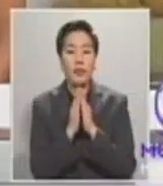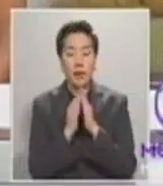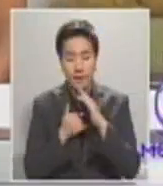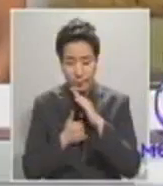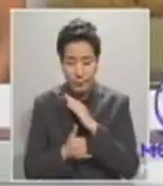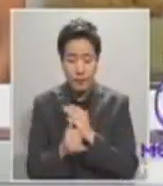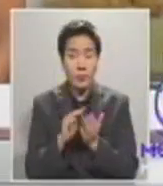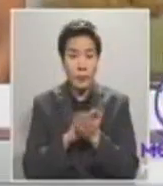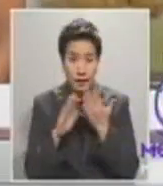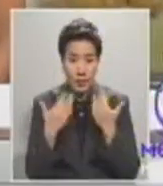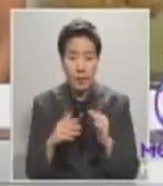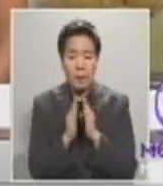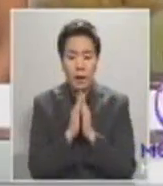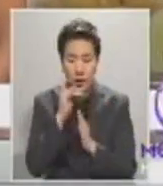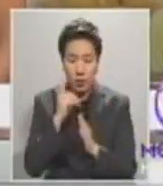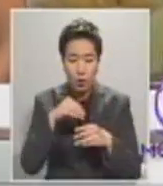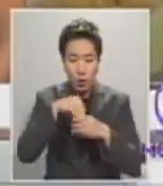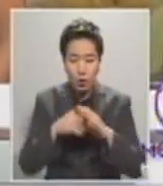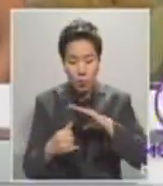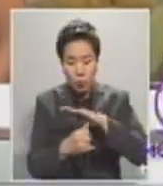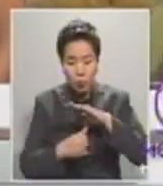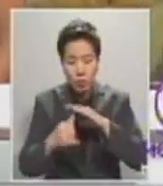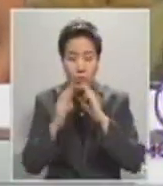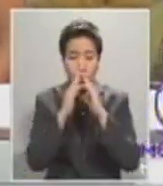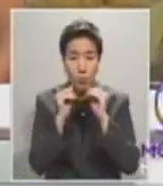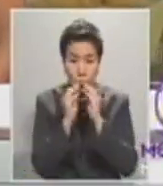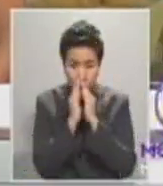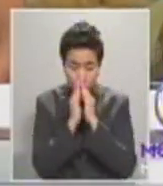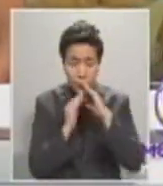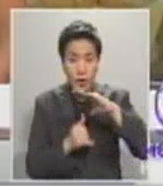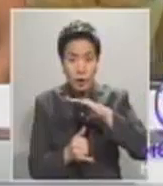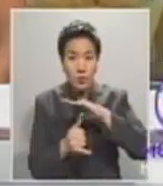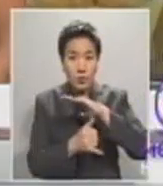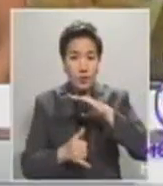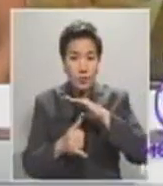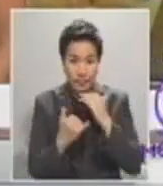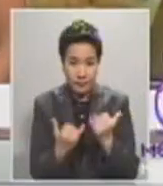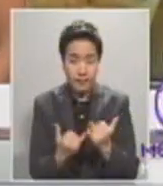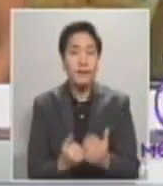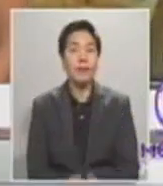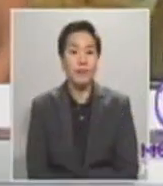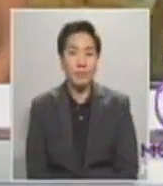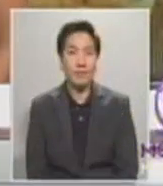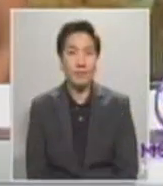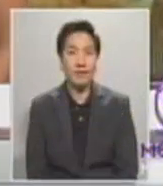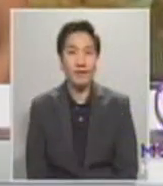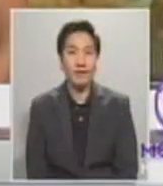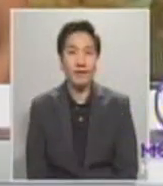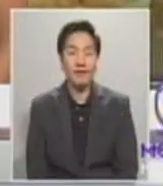ร้อยแล้วนะคะพระก็ต้องจำวัดใช่ไหมคะ ไม่จำแล้วจะทำไงอ่ะไม่จำ